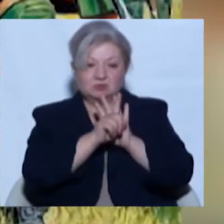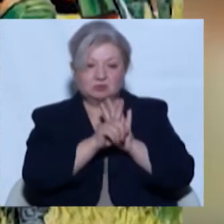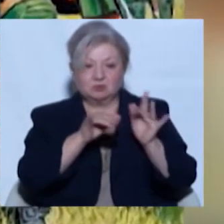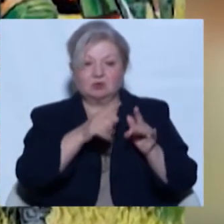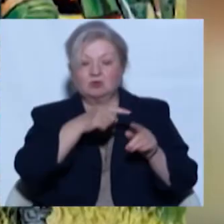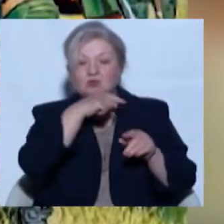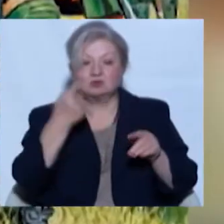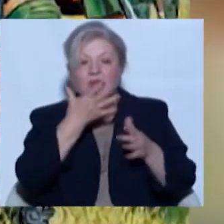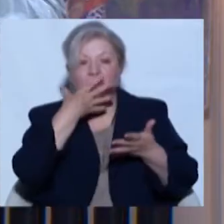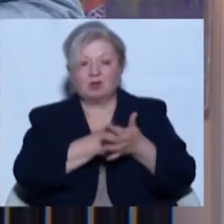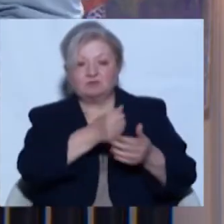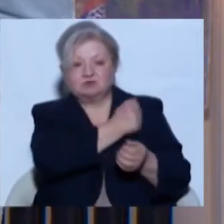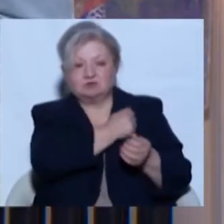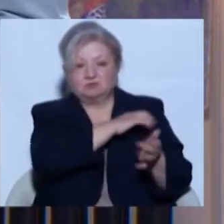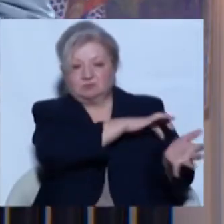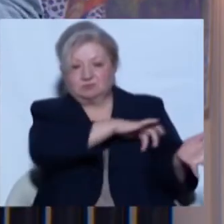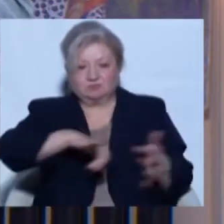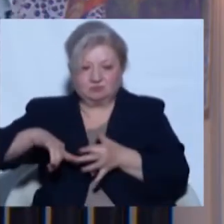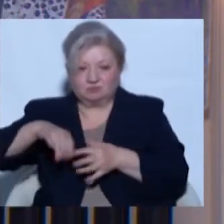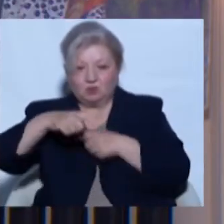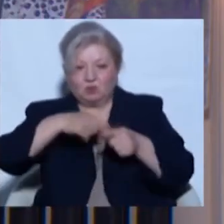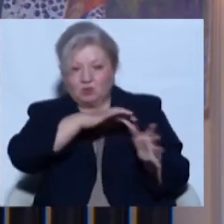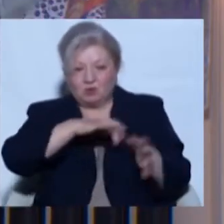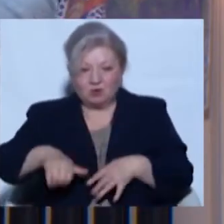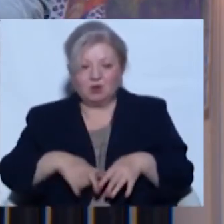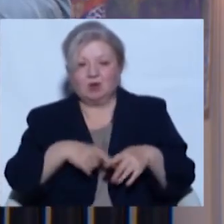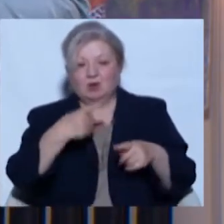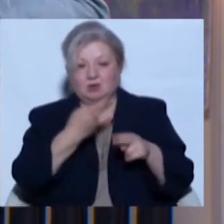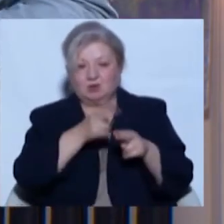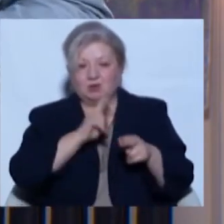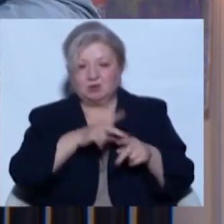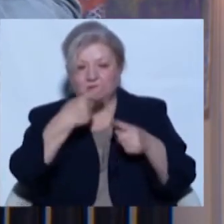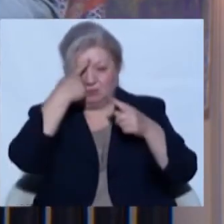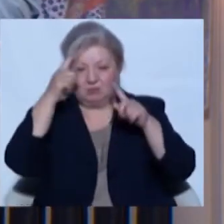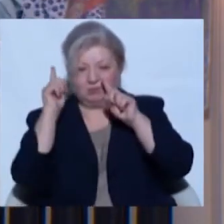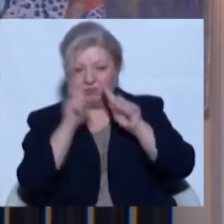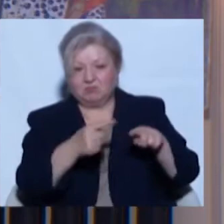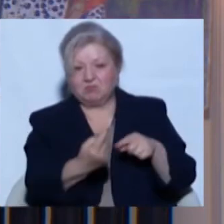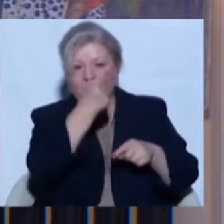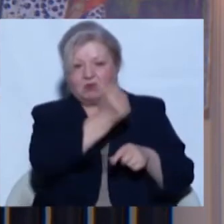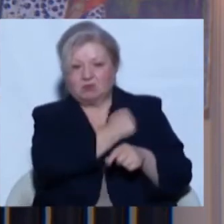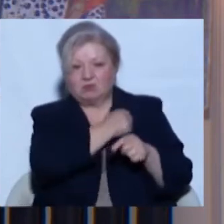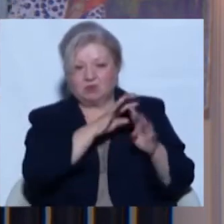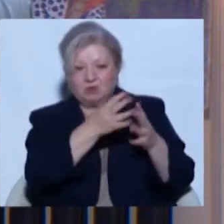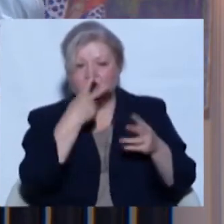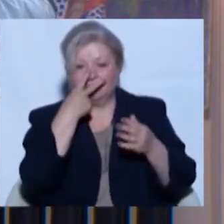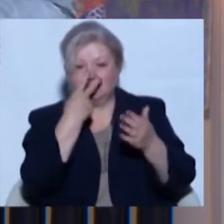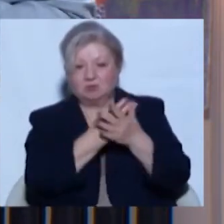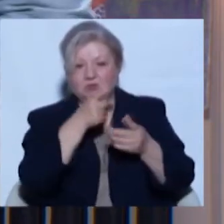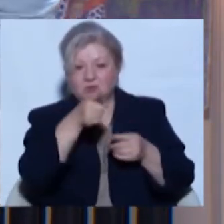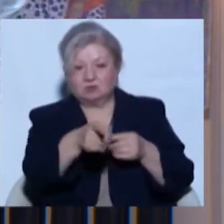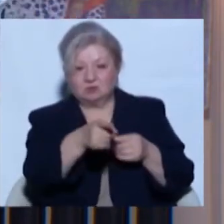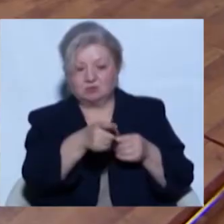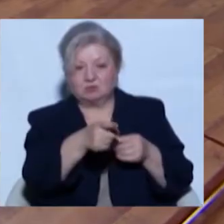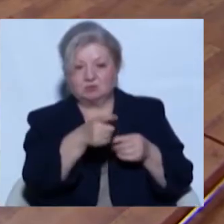და პრაქტიკულად ერეკლე მეურეს მარტო კაც შეატოვებს გამძინვარებული აღა მაჰმადხანის ჯარებს. აი აქ გამოჩნდა ერეკლე მეურის